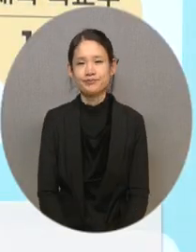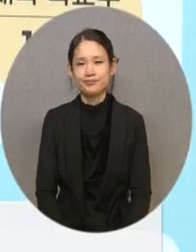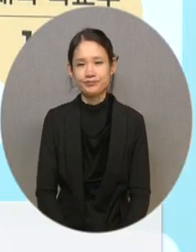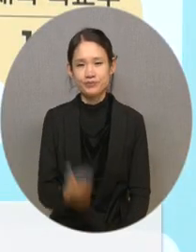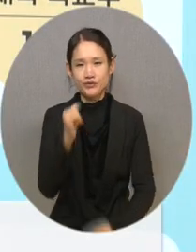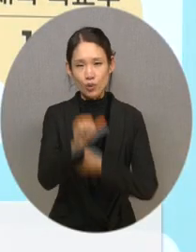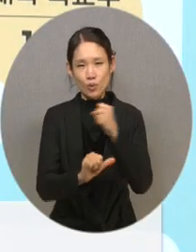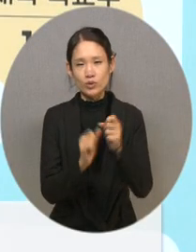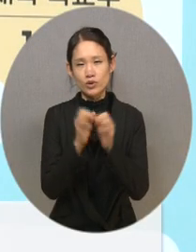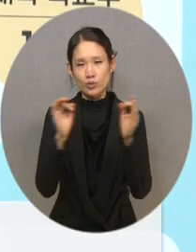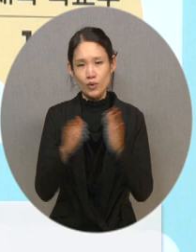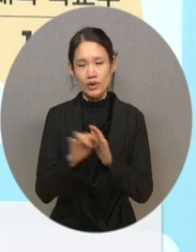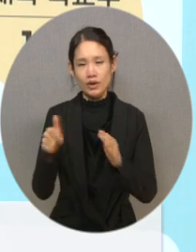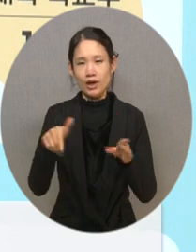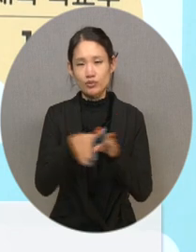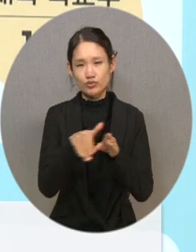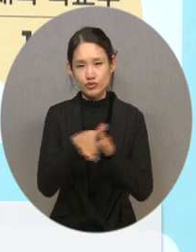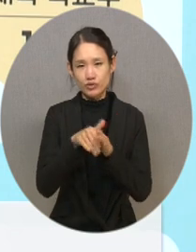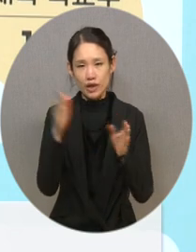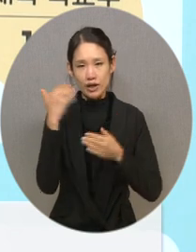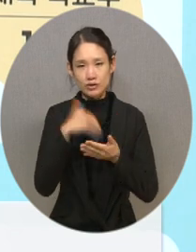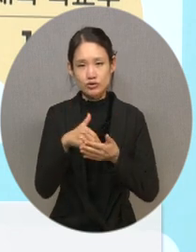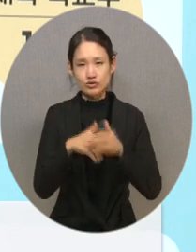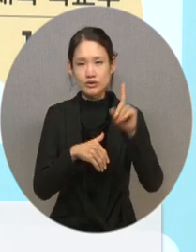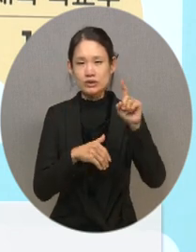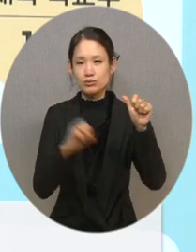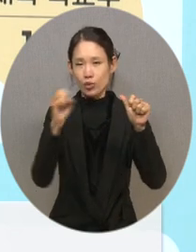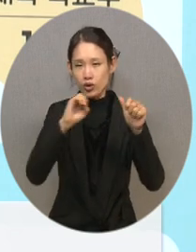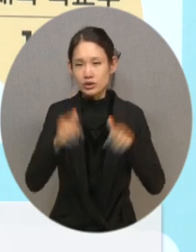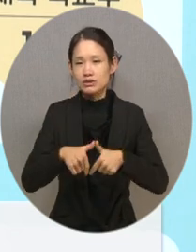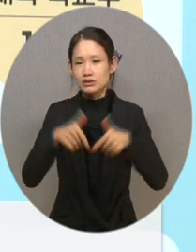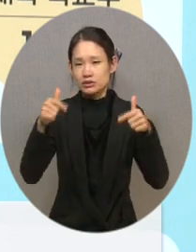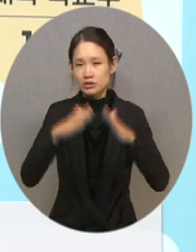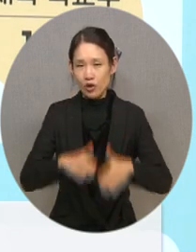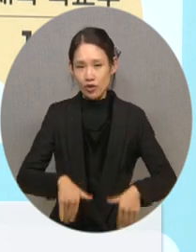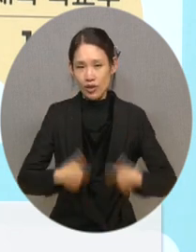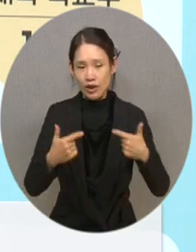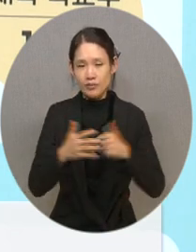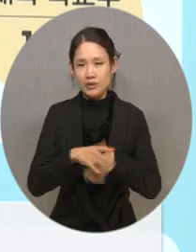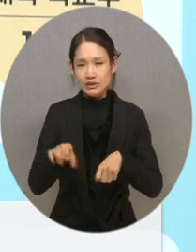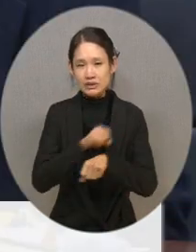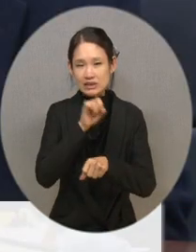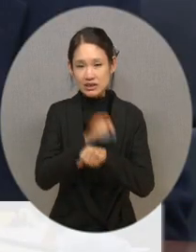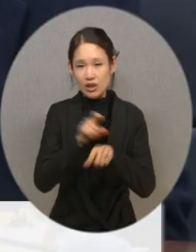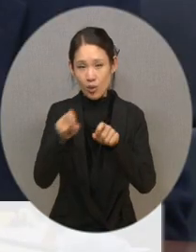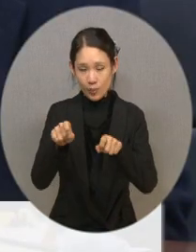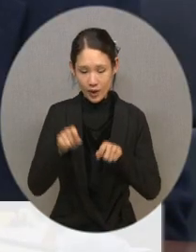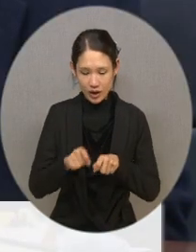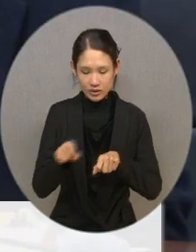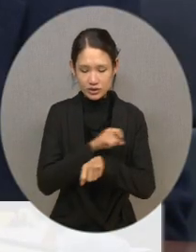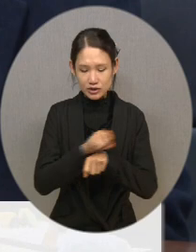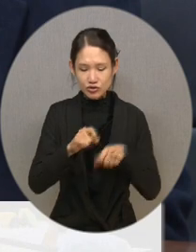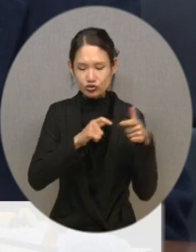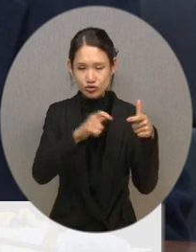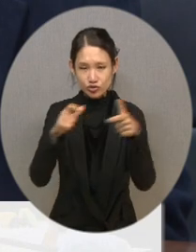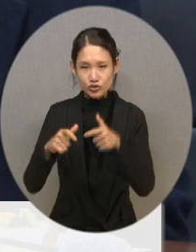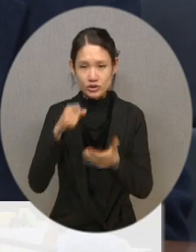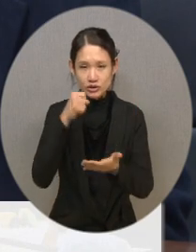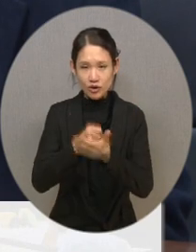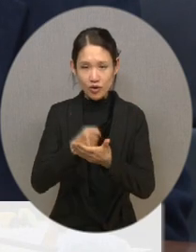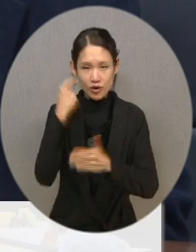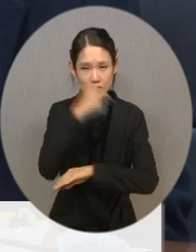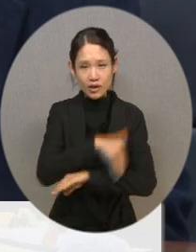최근 5년간 다문화 학생 수가 15% 증가한 전남의 특성을 반영하여 특구 유치 전략을